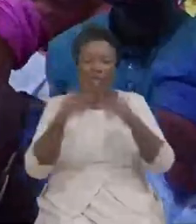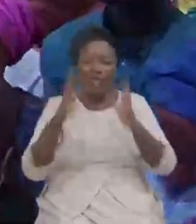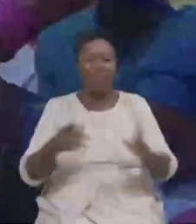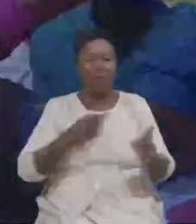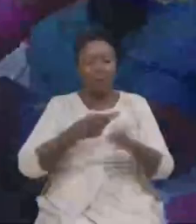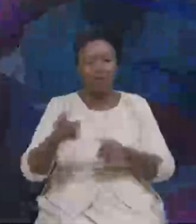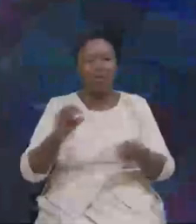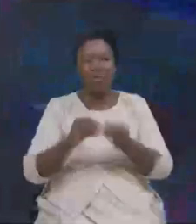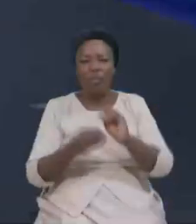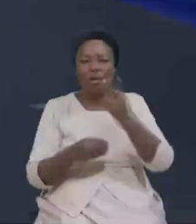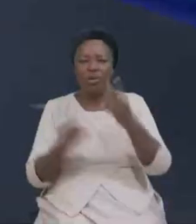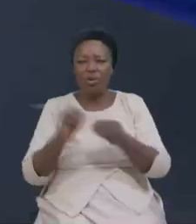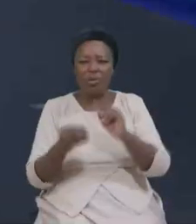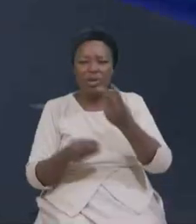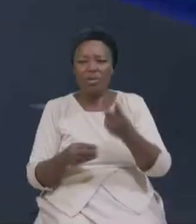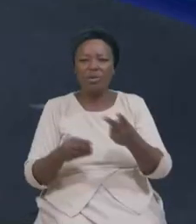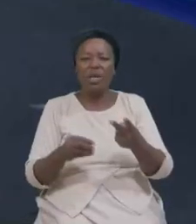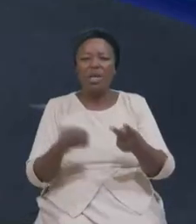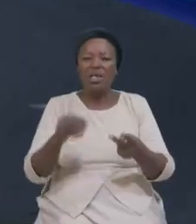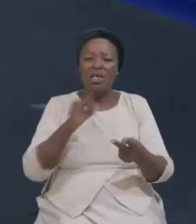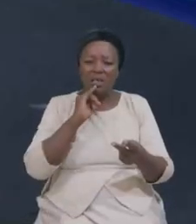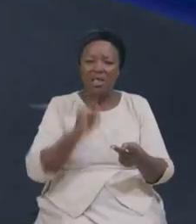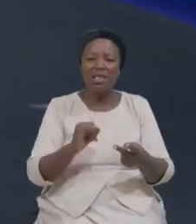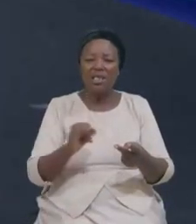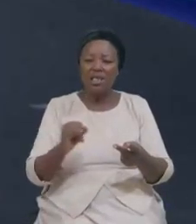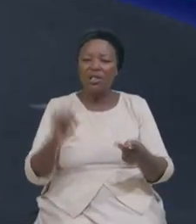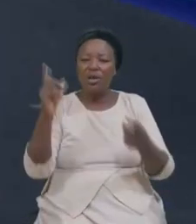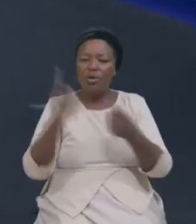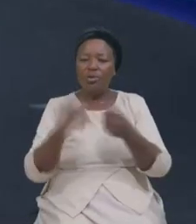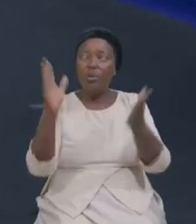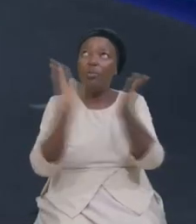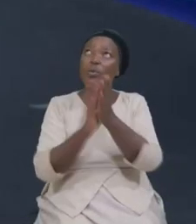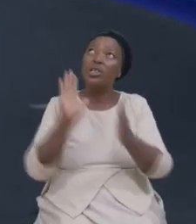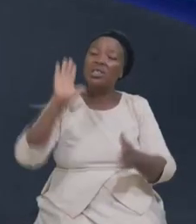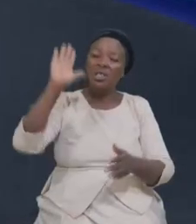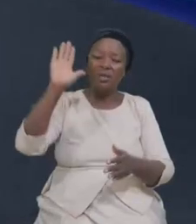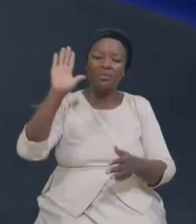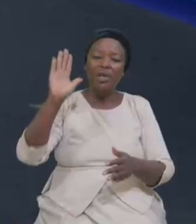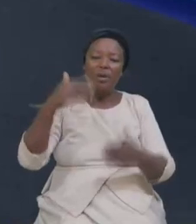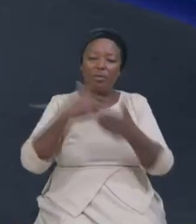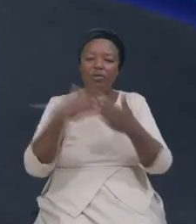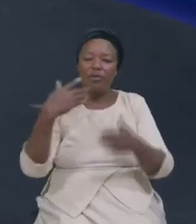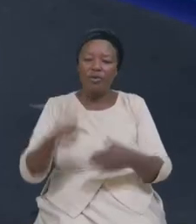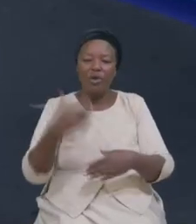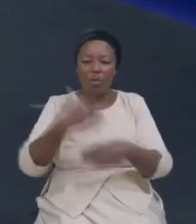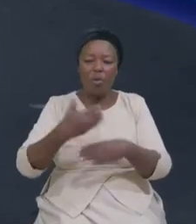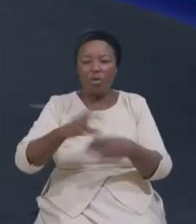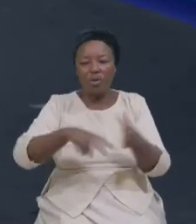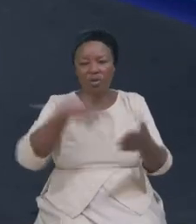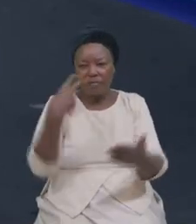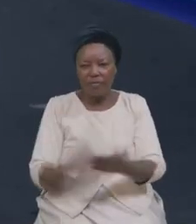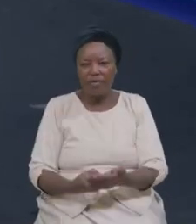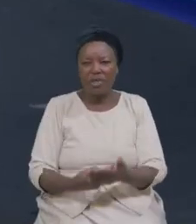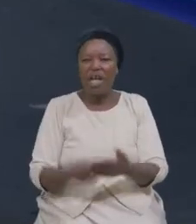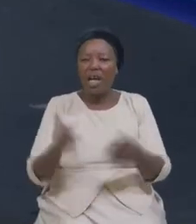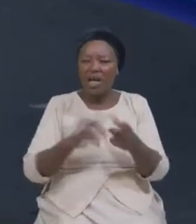Deuxièmement, loue-le avant que les murailles ne s'écroulent. Tout le monde peut crier, tout le monde peut chanter, tout le monde